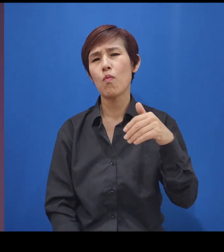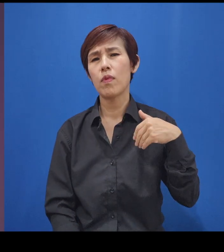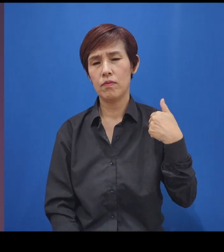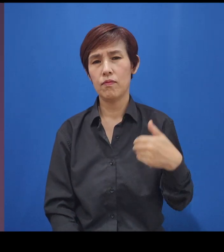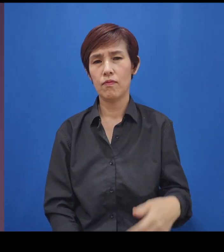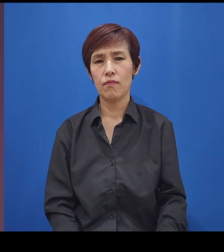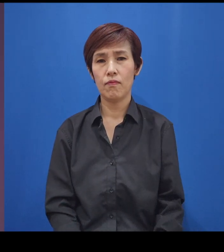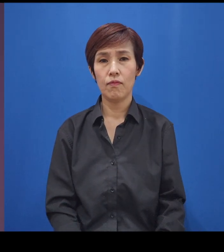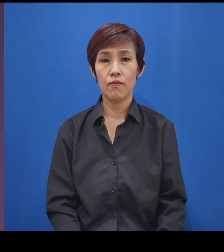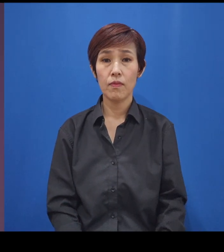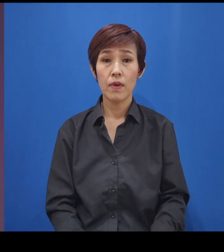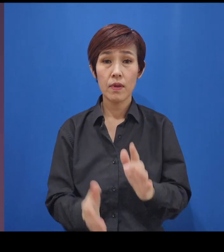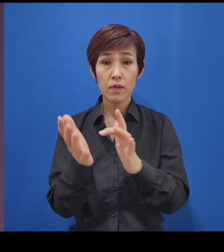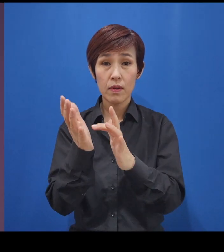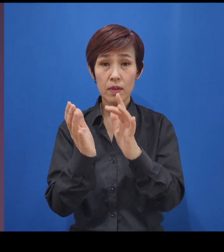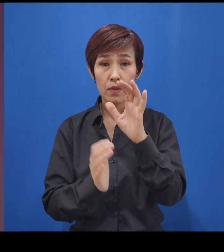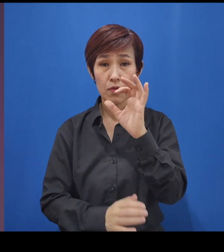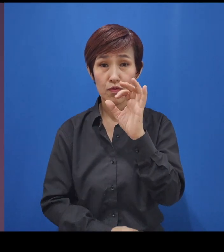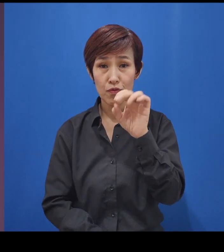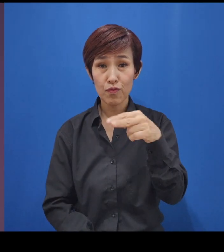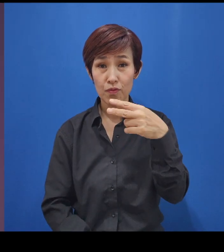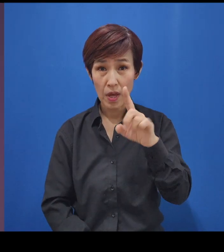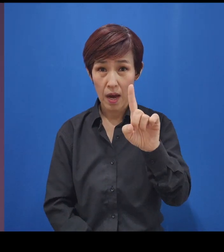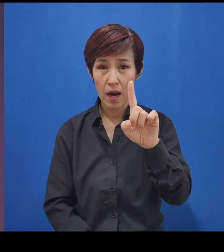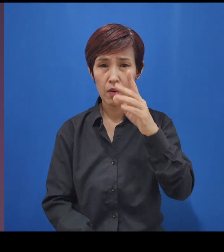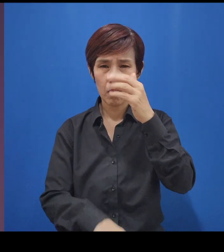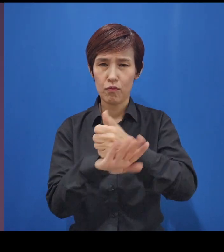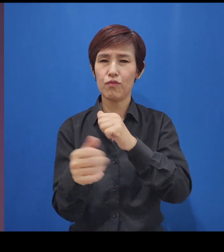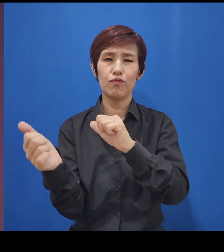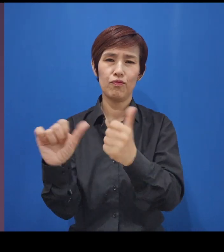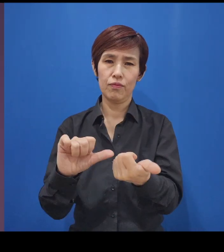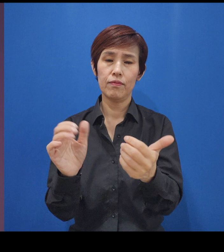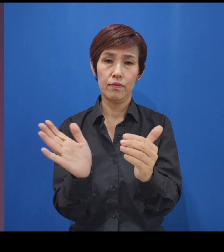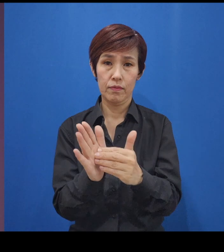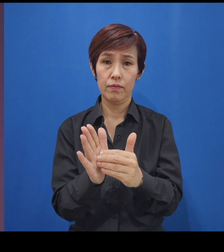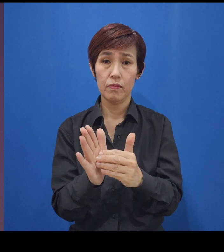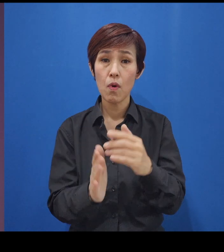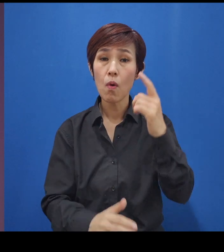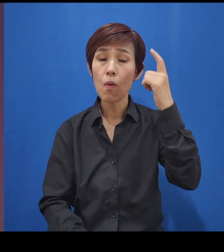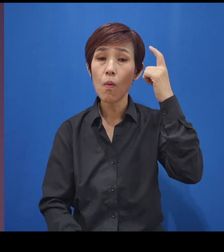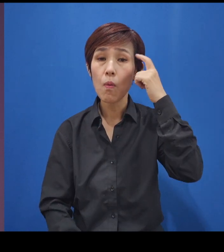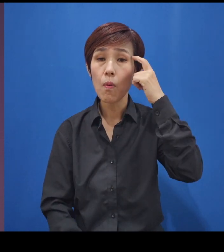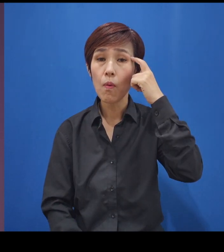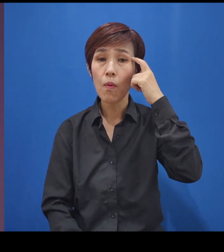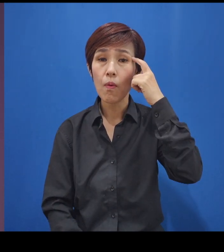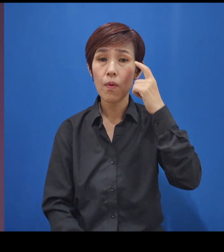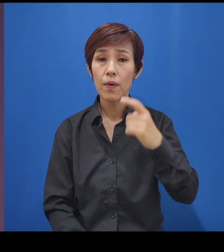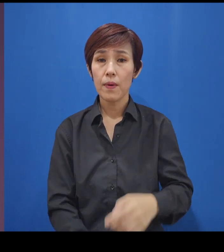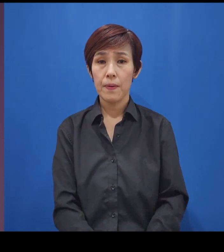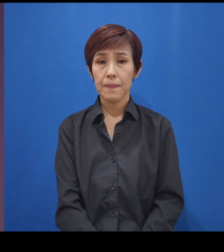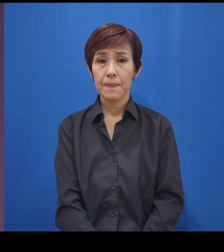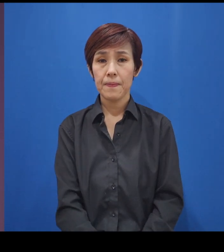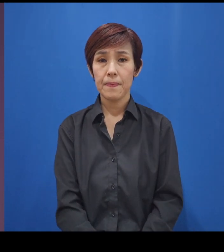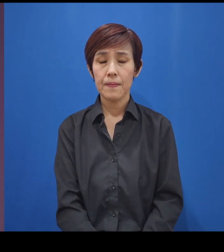그러나 그는 그렇게 망해버렸습니다. 왜 그렇게 되었겠습니까?